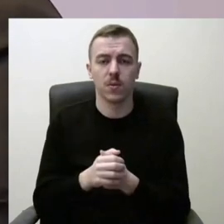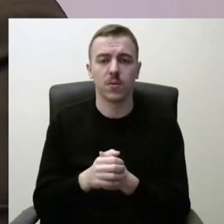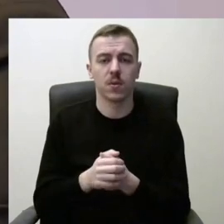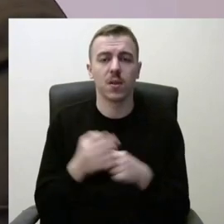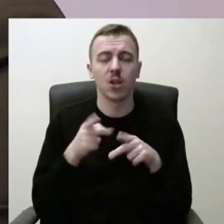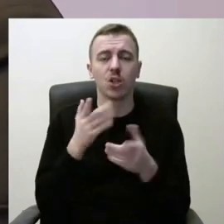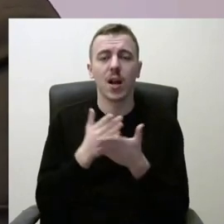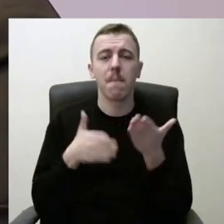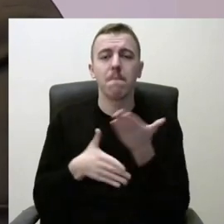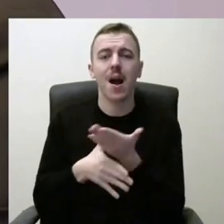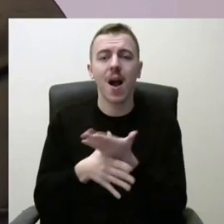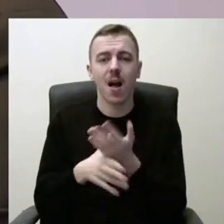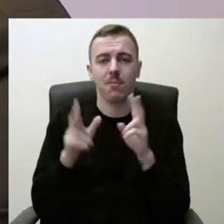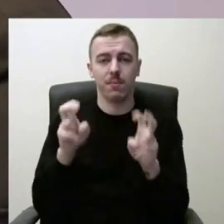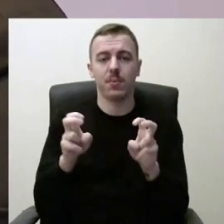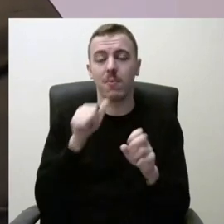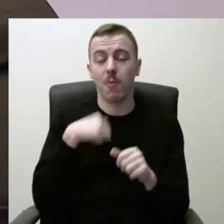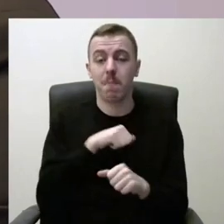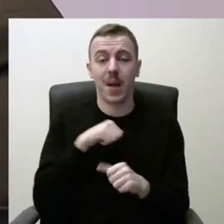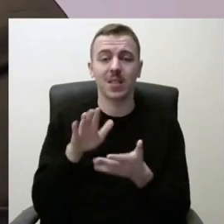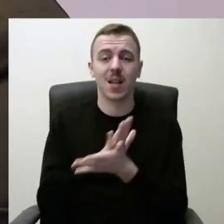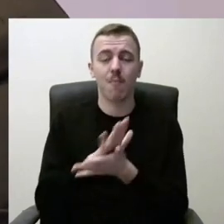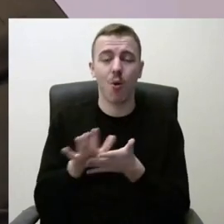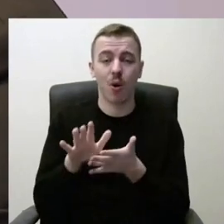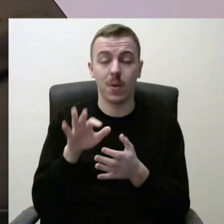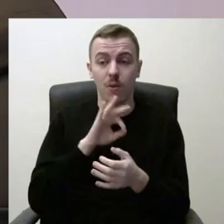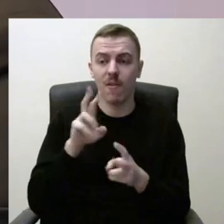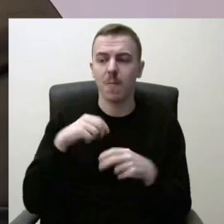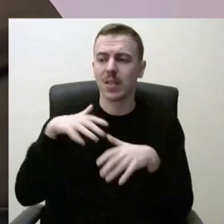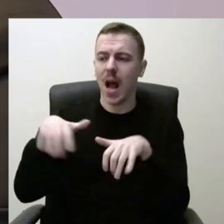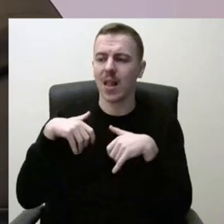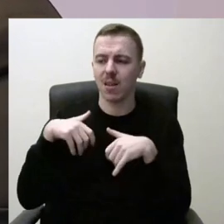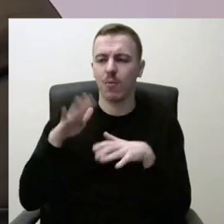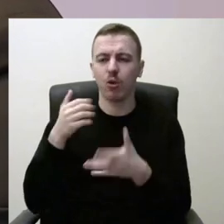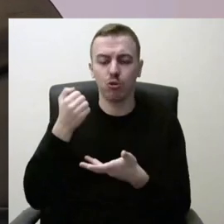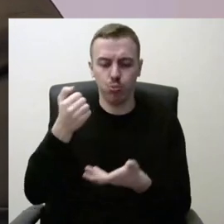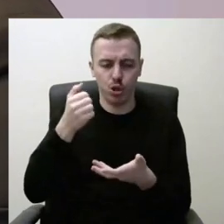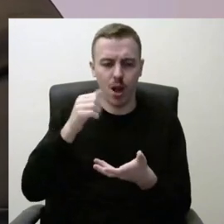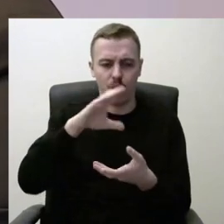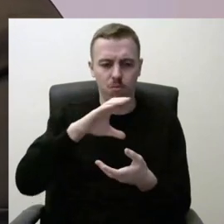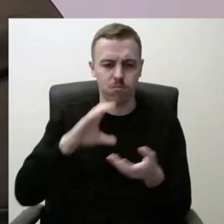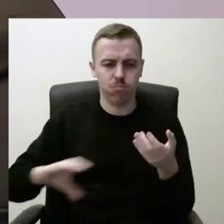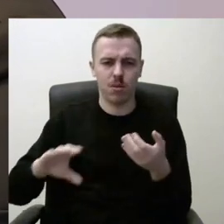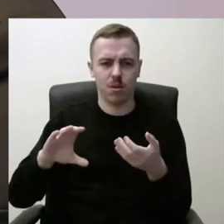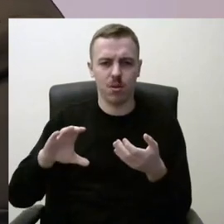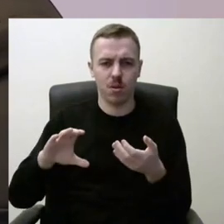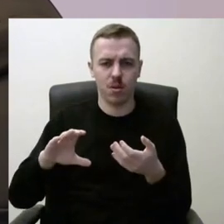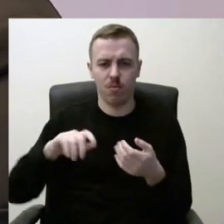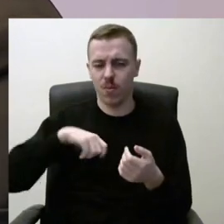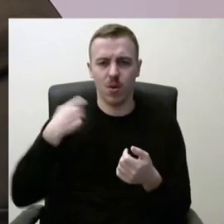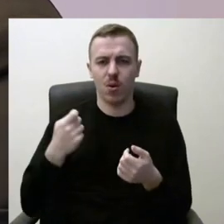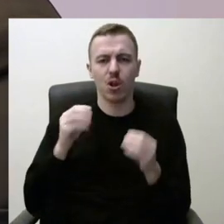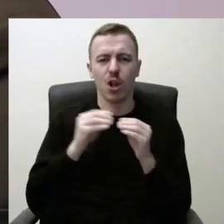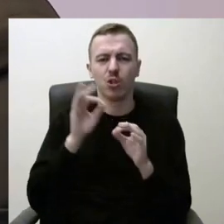Jeigu mes patys naudojamės nemokamai, tai atimam tos pinigus iš kažko tai. Iš to biudžeto mieste, kur beveik 10%